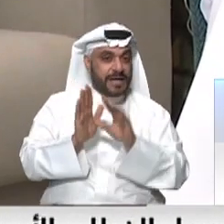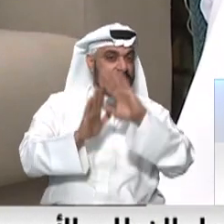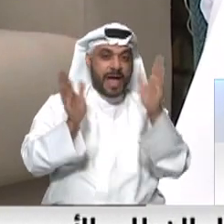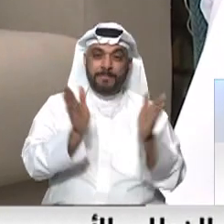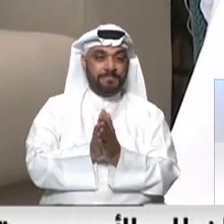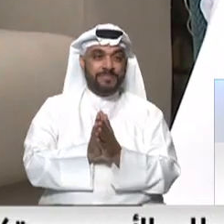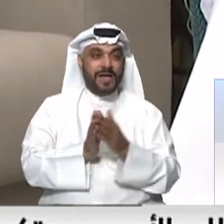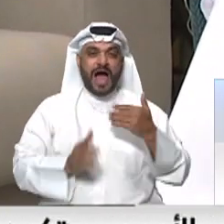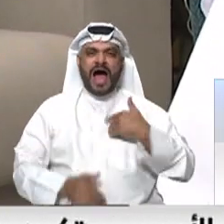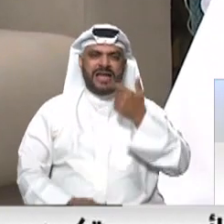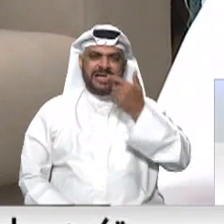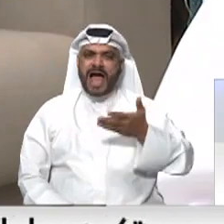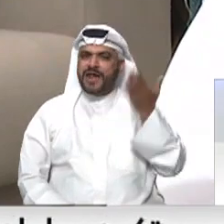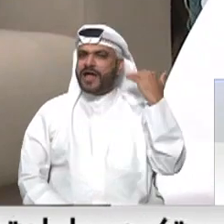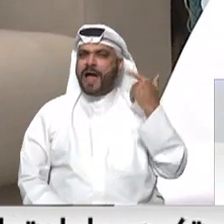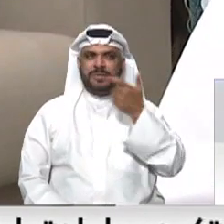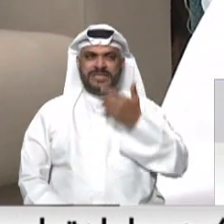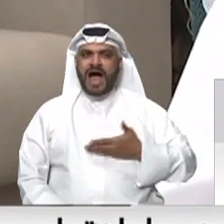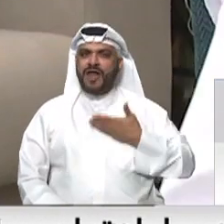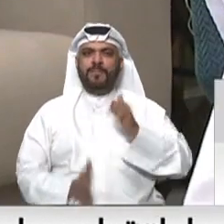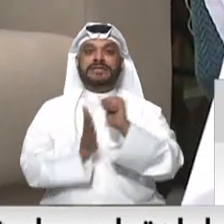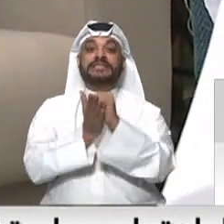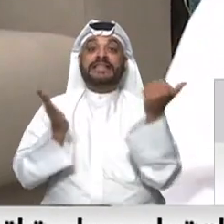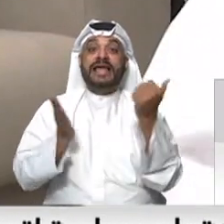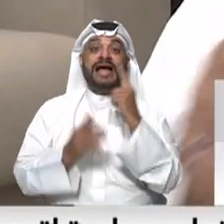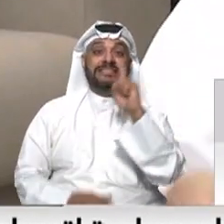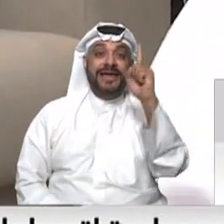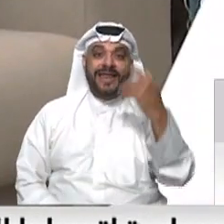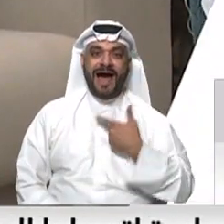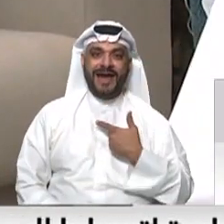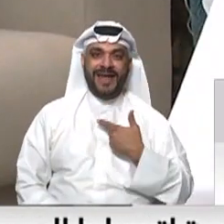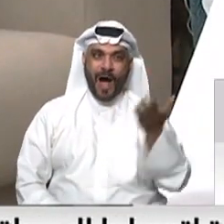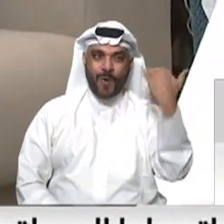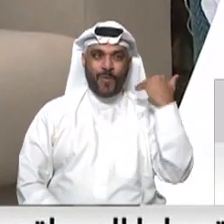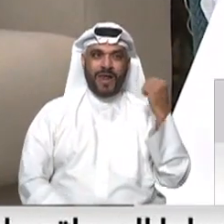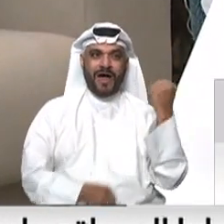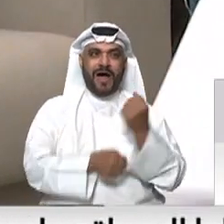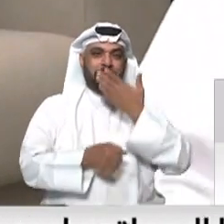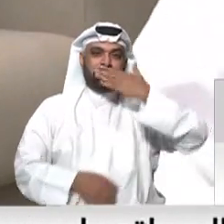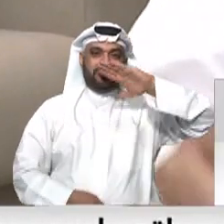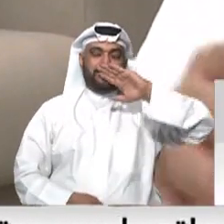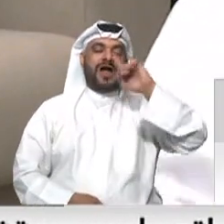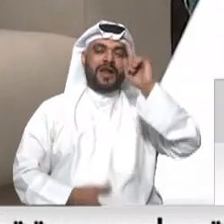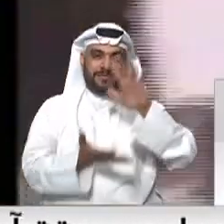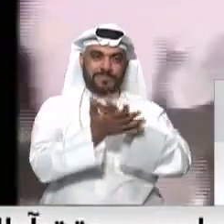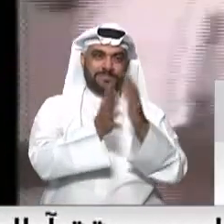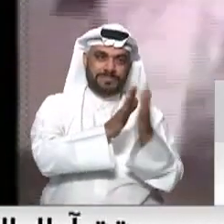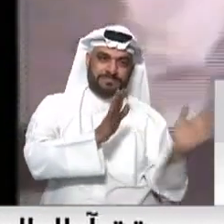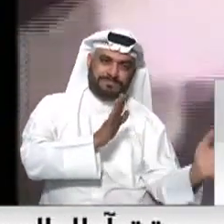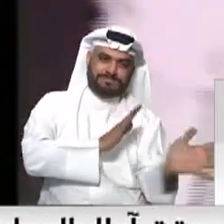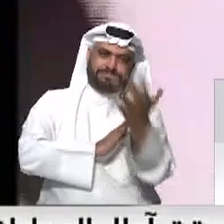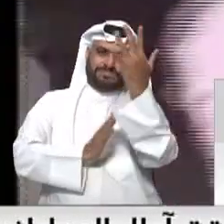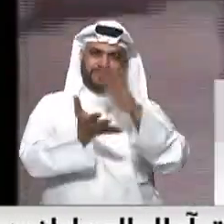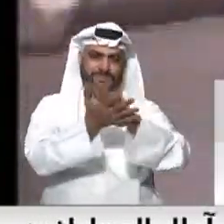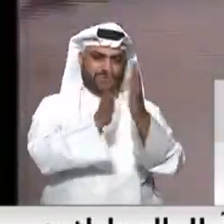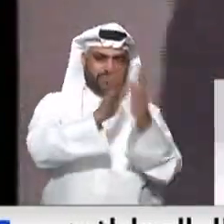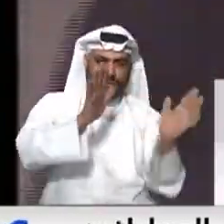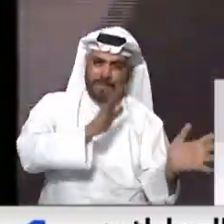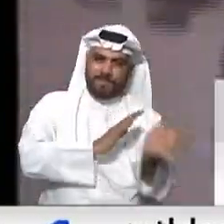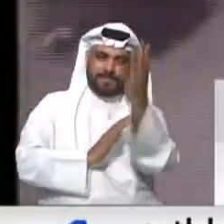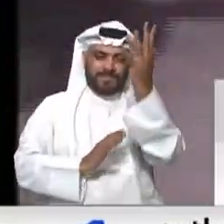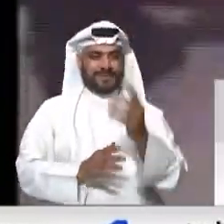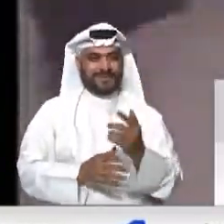16 سنة، وبيت فلان ما عنده، بيت فلان ما عنده، نوديهم المكسوم اللي عليه على أساس نوزع عليهم كلهم. ثلة من